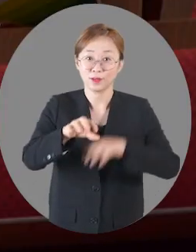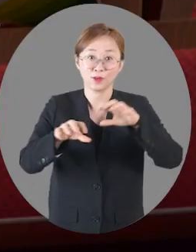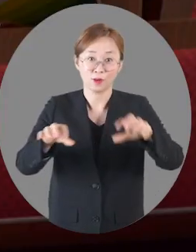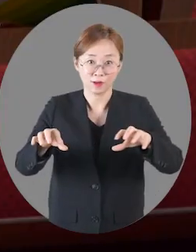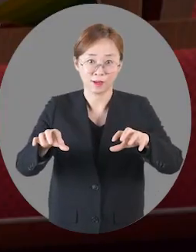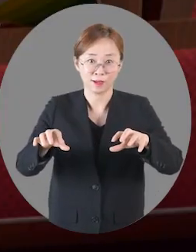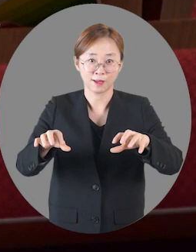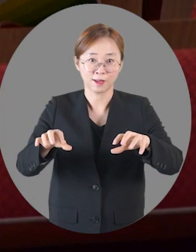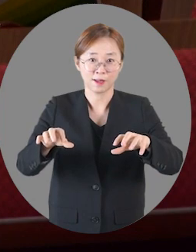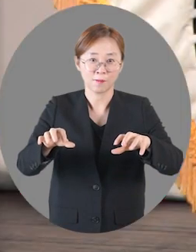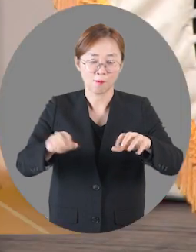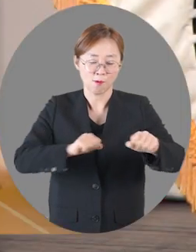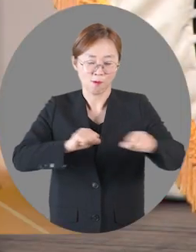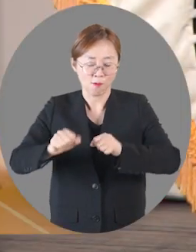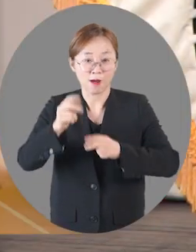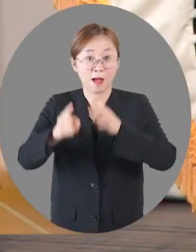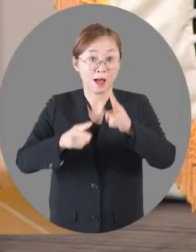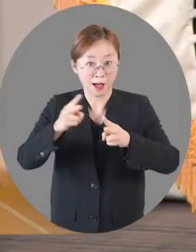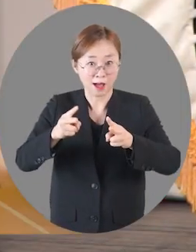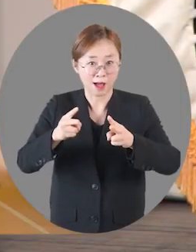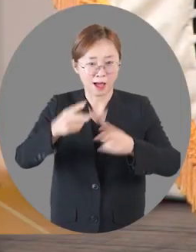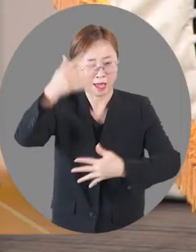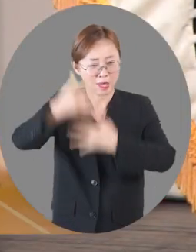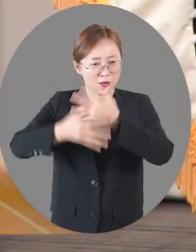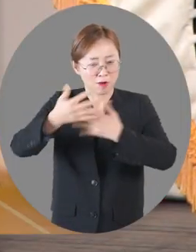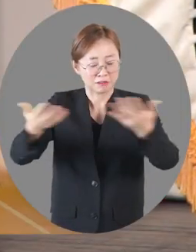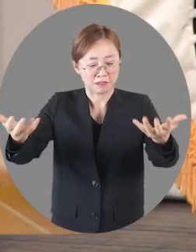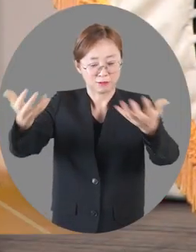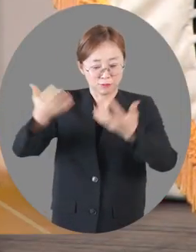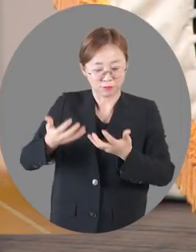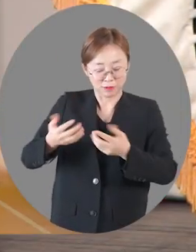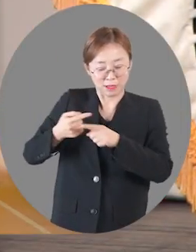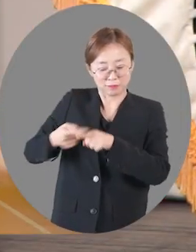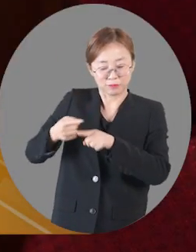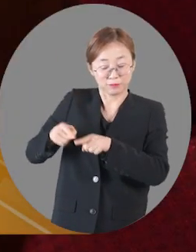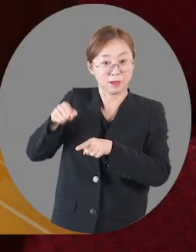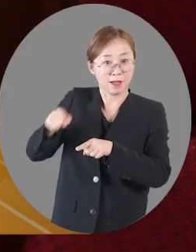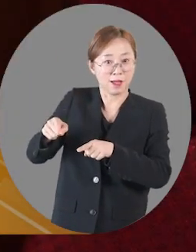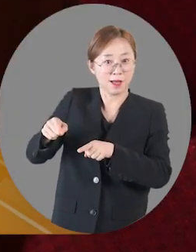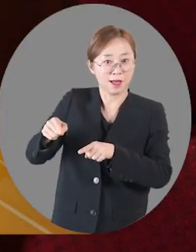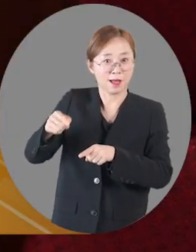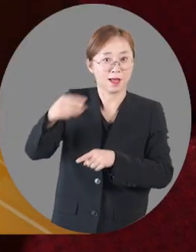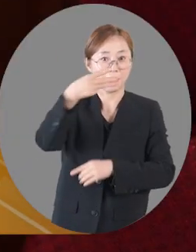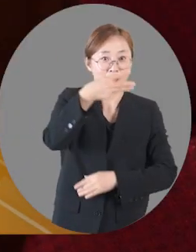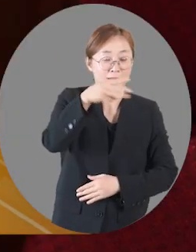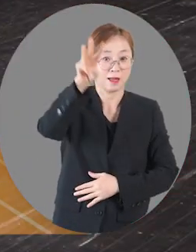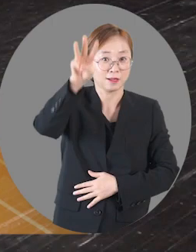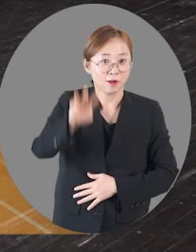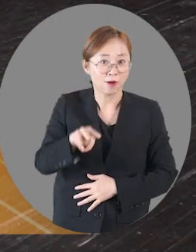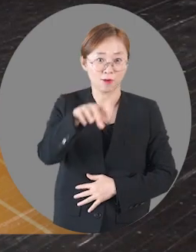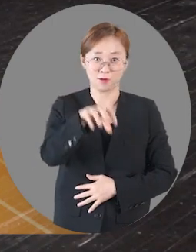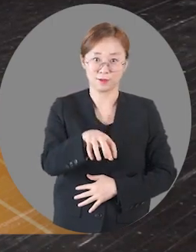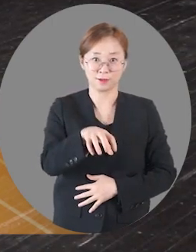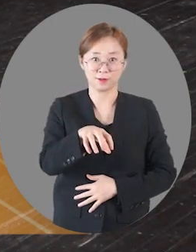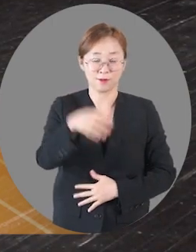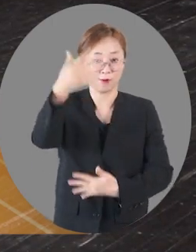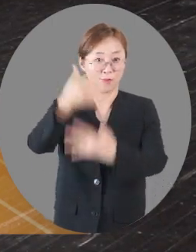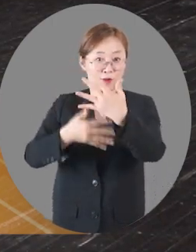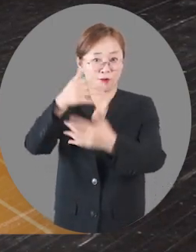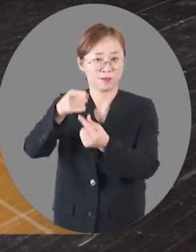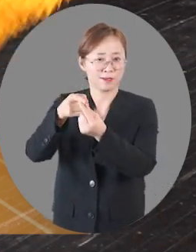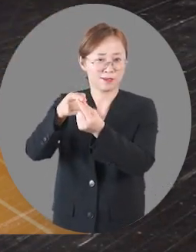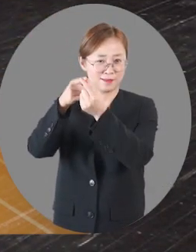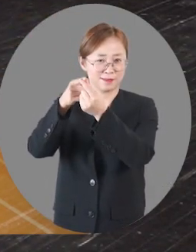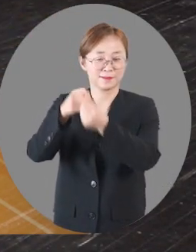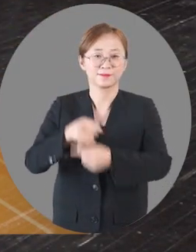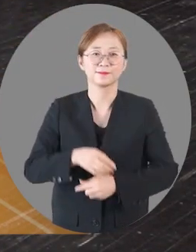각 읍면동에서 준비한 활동 영상 시청 및 평가하는 시간에서는 산천면 새마을 외에 중평천을 살리자